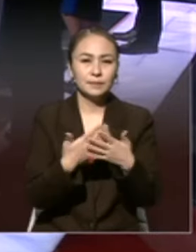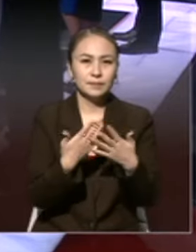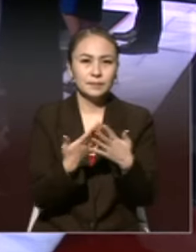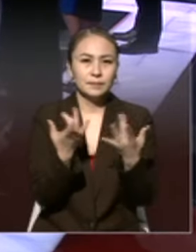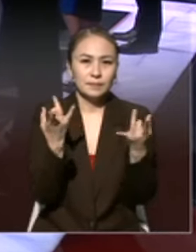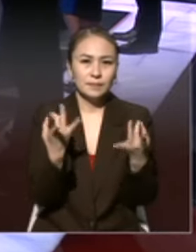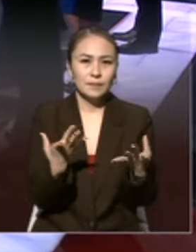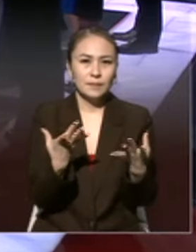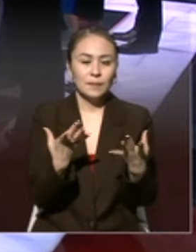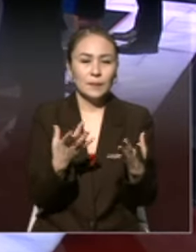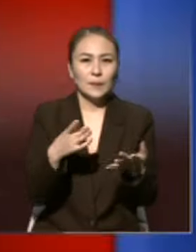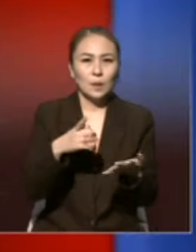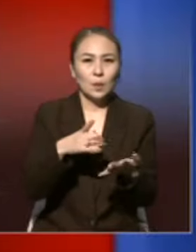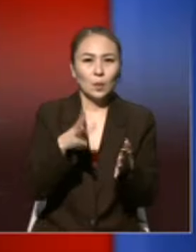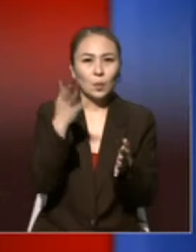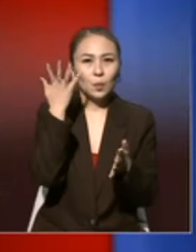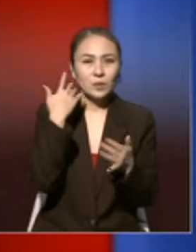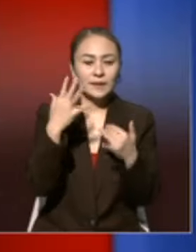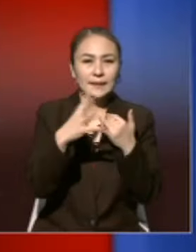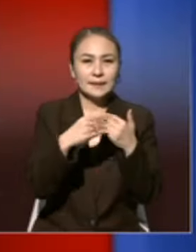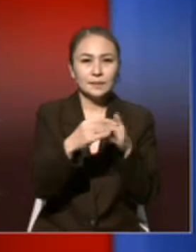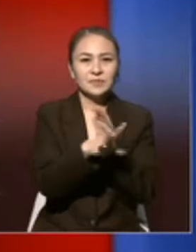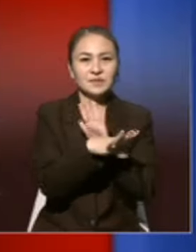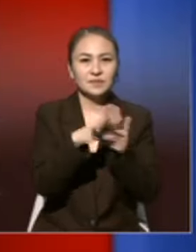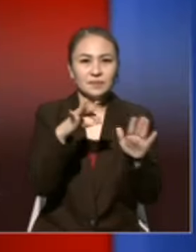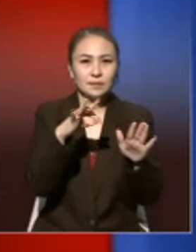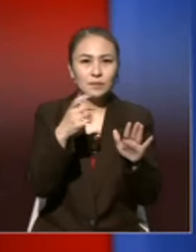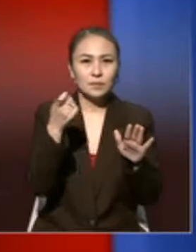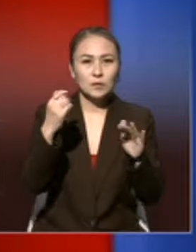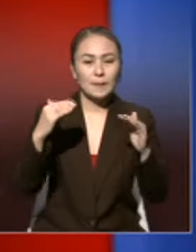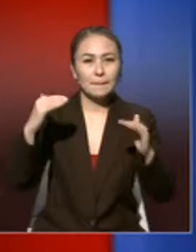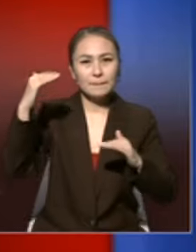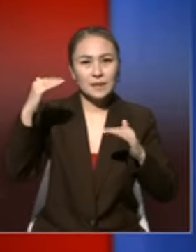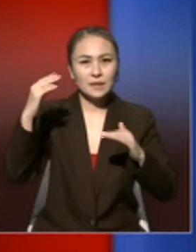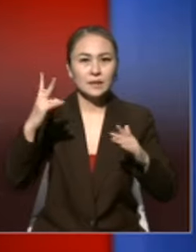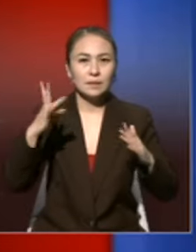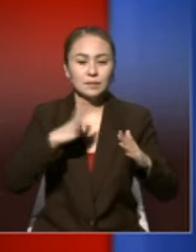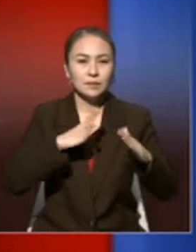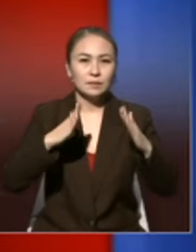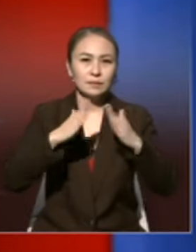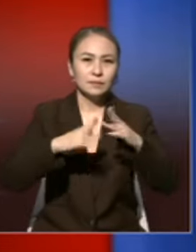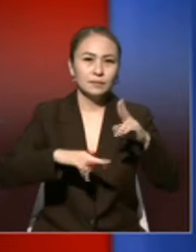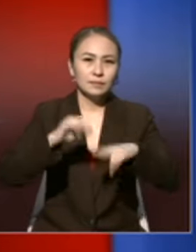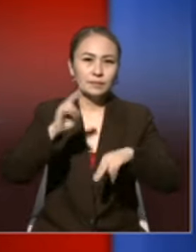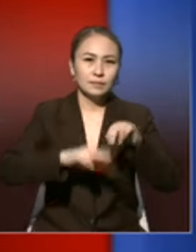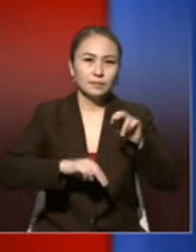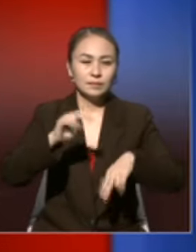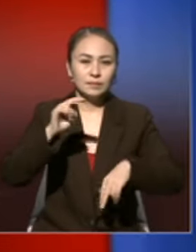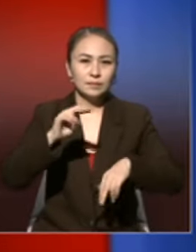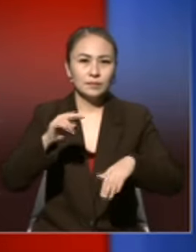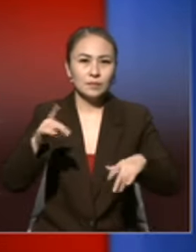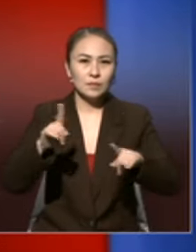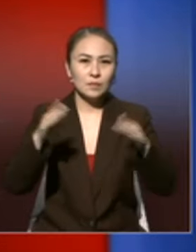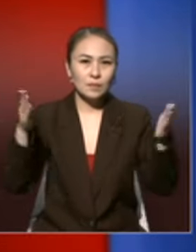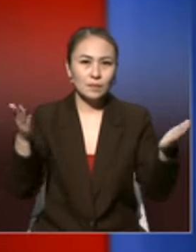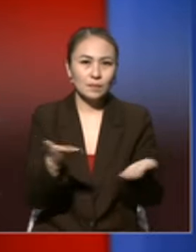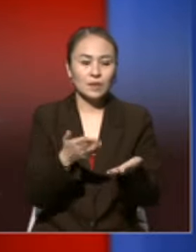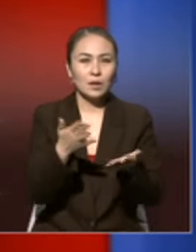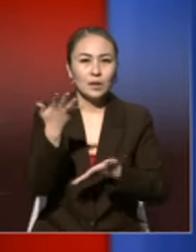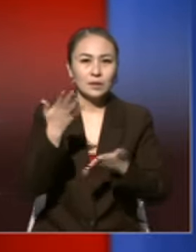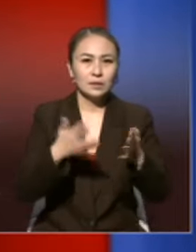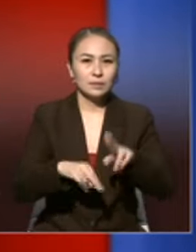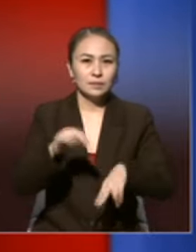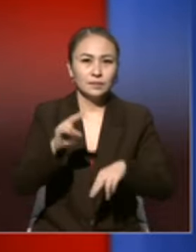да, учаскелерді таңдаған кезде биіктеу жерге салыну керек еді. Егер де ол жерге енді мынау ойпат жерлерге салынып кететін